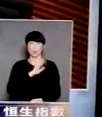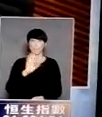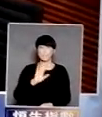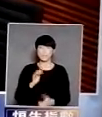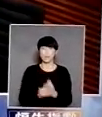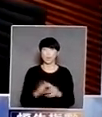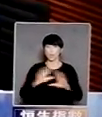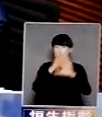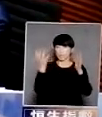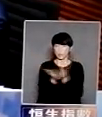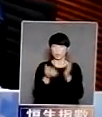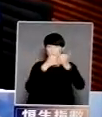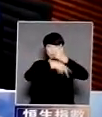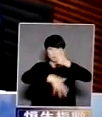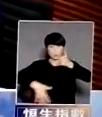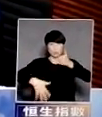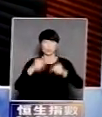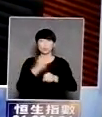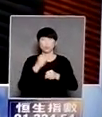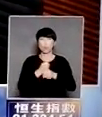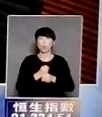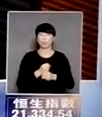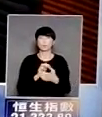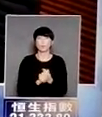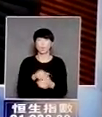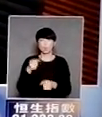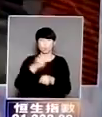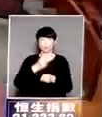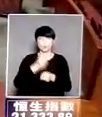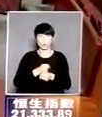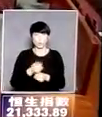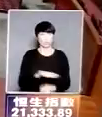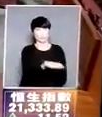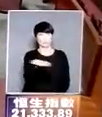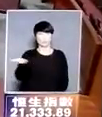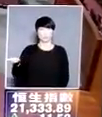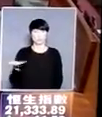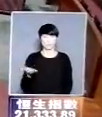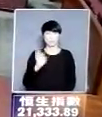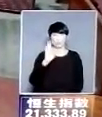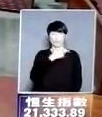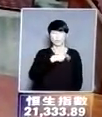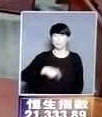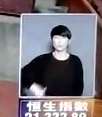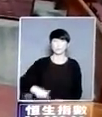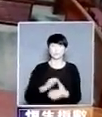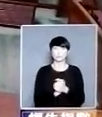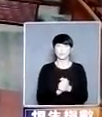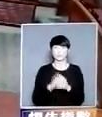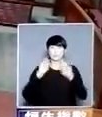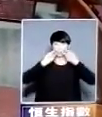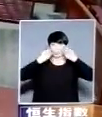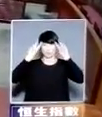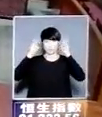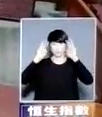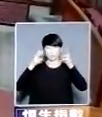整个团队做的工作，他们做出来的成绩让市民和范国威议员的口号来比